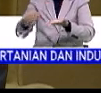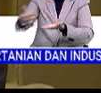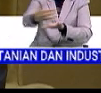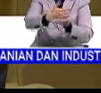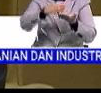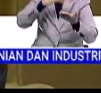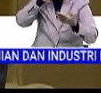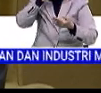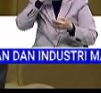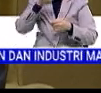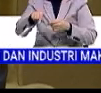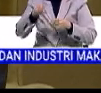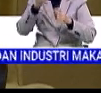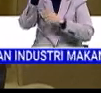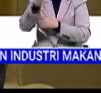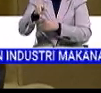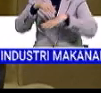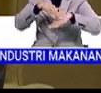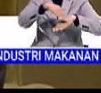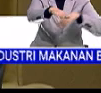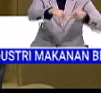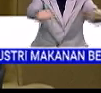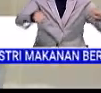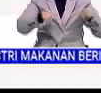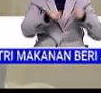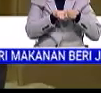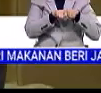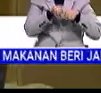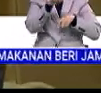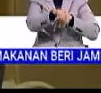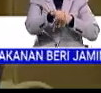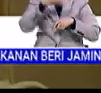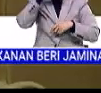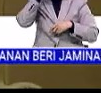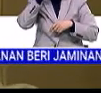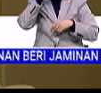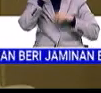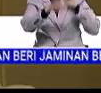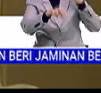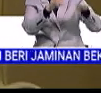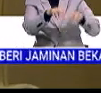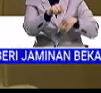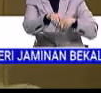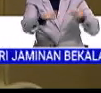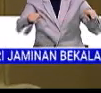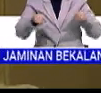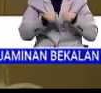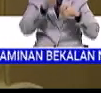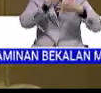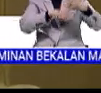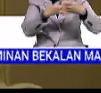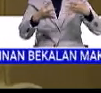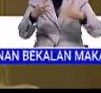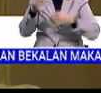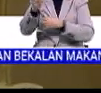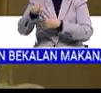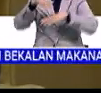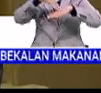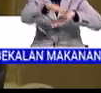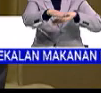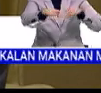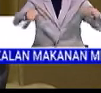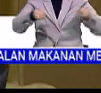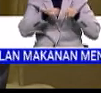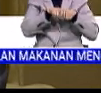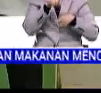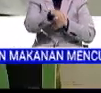mereka wajib hantar ke tapak pupusan kita. Sisa kumbahan berjadual ni dia tak ada pilihan. Dia mesti hantar ke